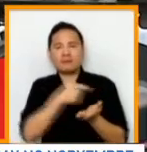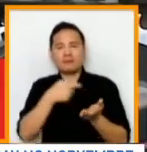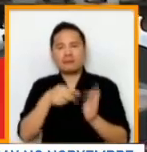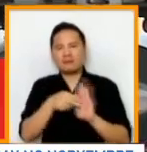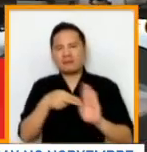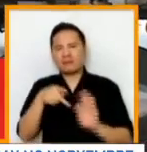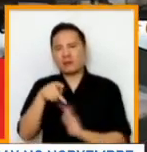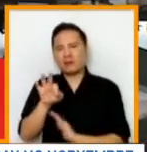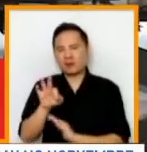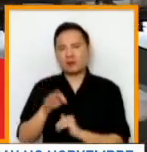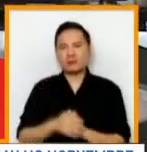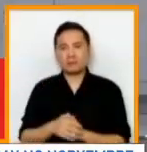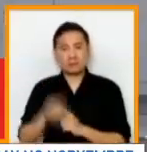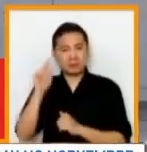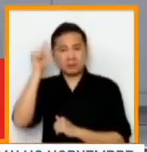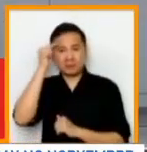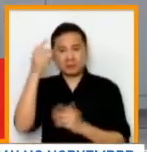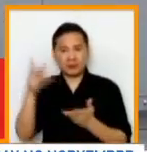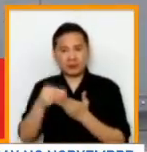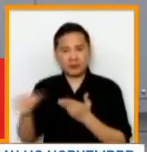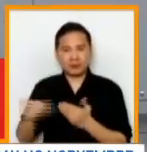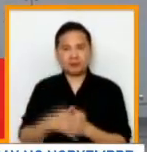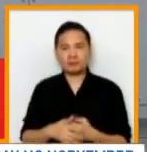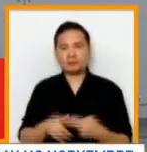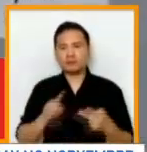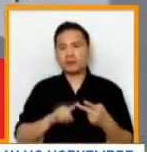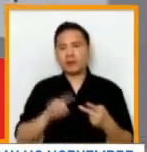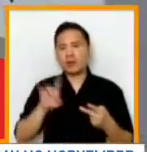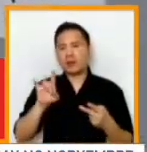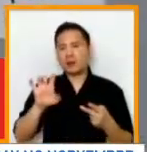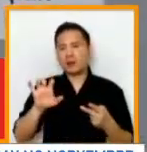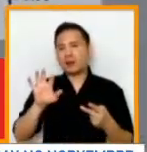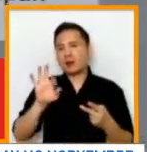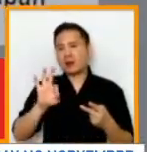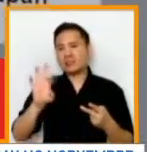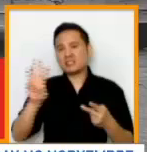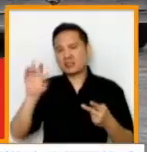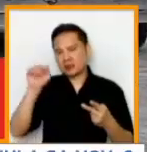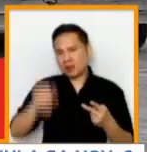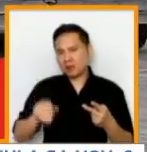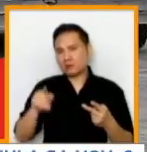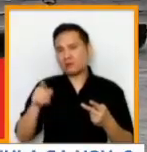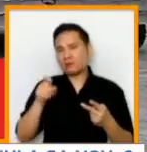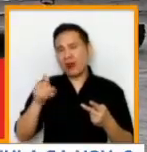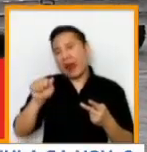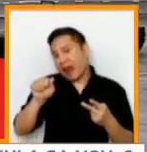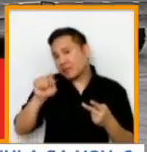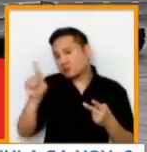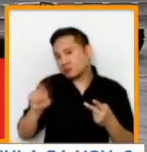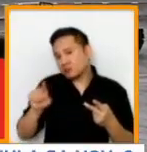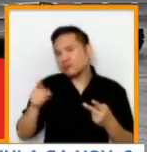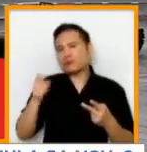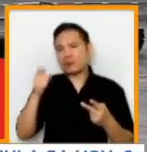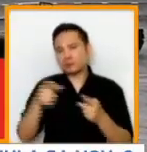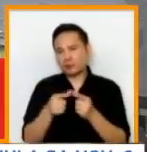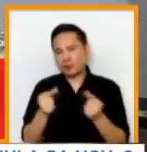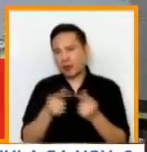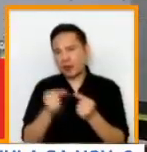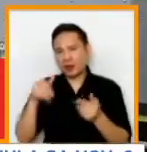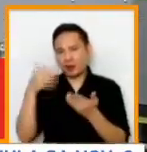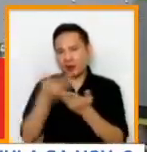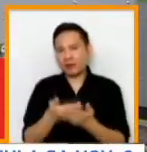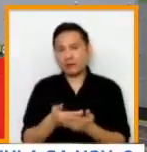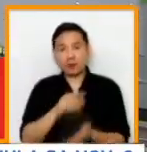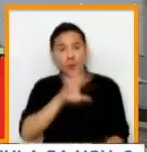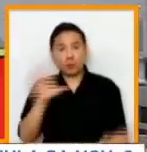ang 896,000 doses ng AstraZeneca vaccine na donasyon mula Japan. Dahil dito, umabot na raw sa 100